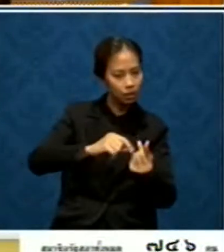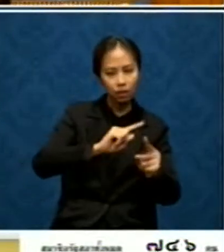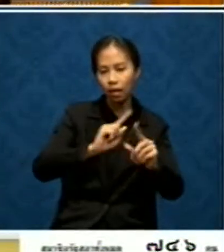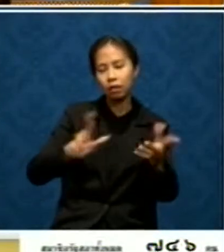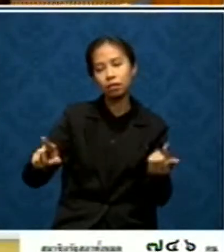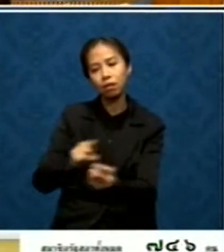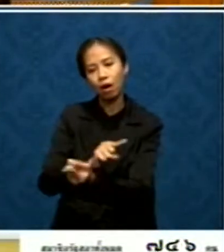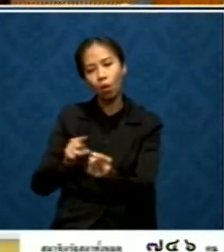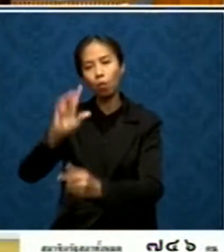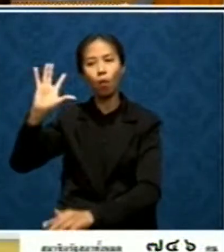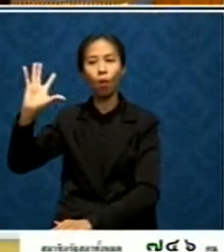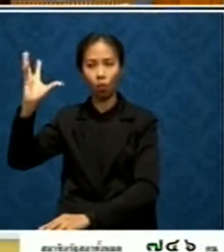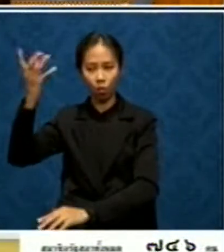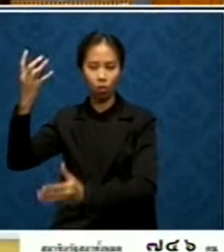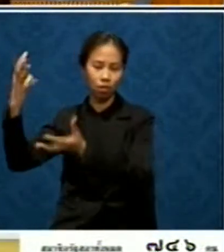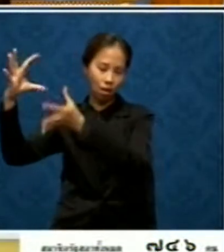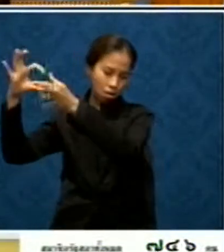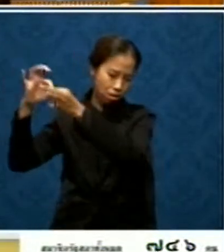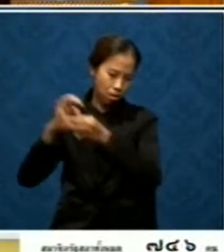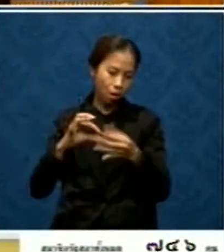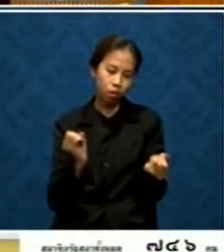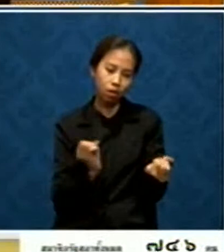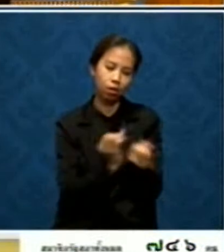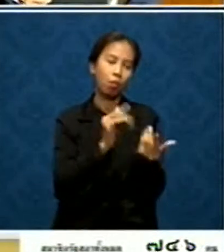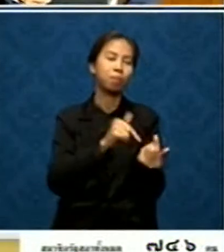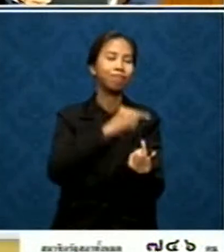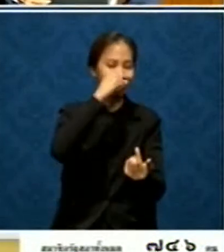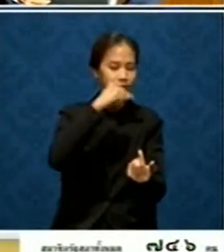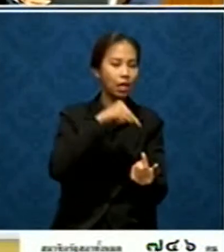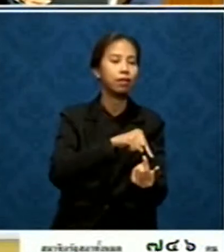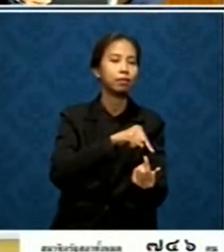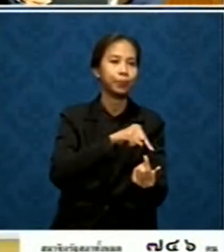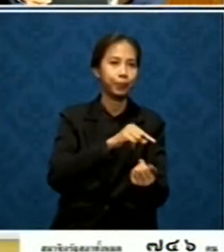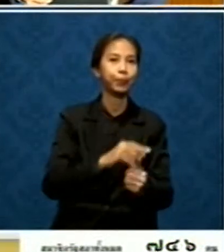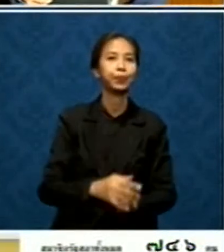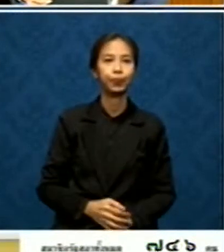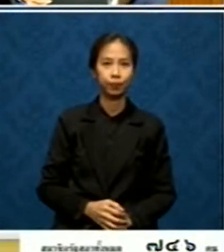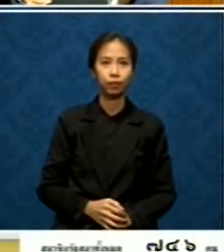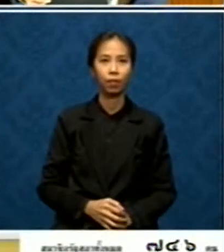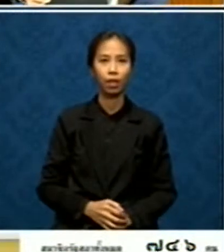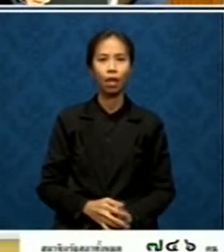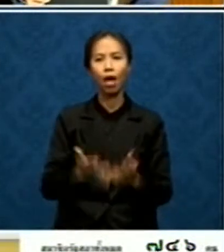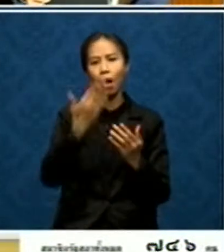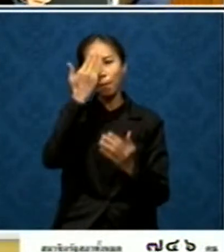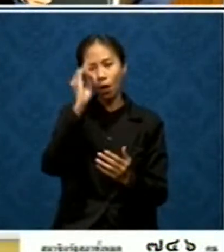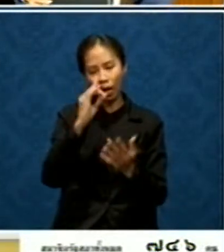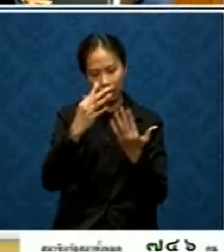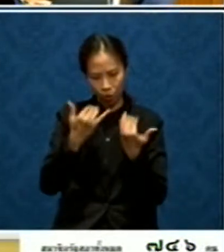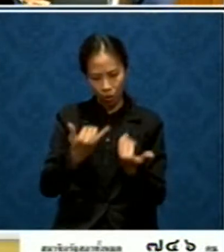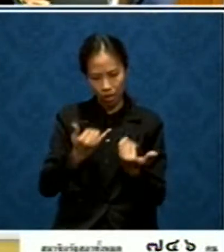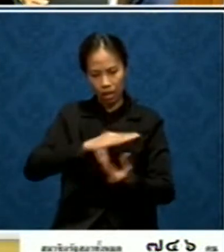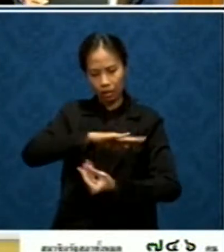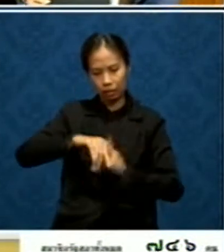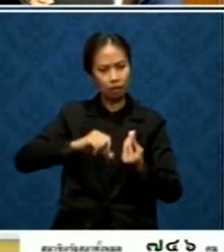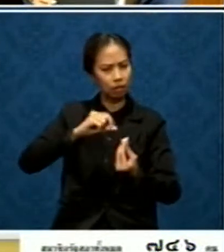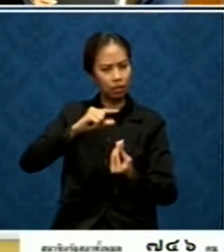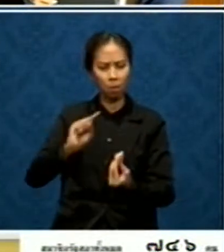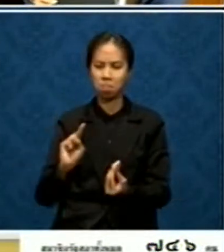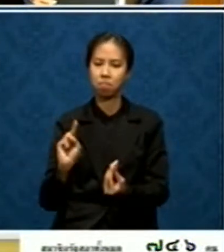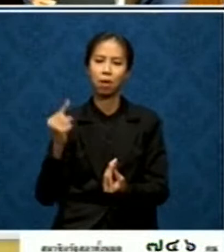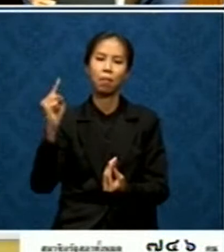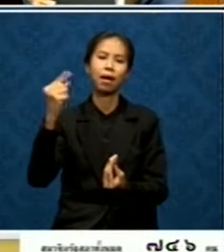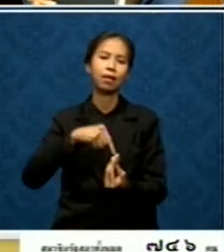และสังคมของโลกที่ไม่เหมือนเดิมอีกต่อไปยุคสมัยของเศรษฐกิจโลกาภิวัตน์กำ